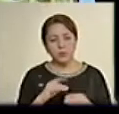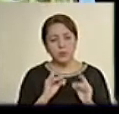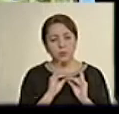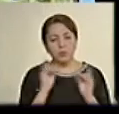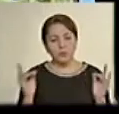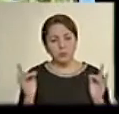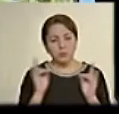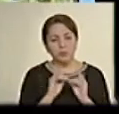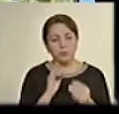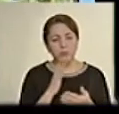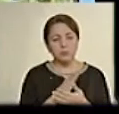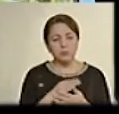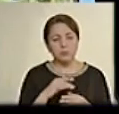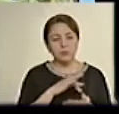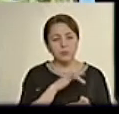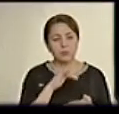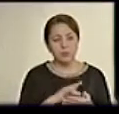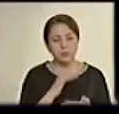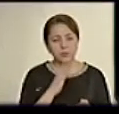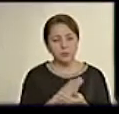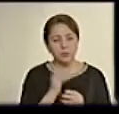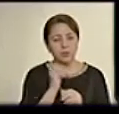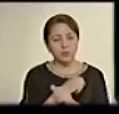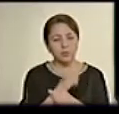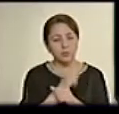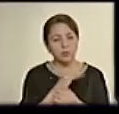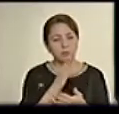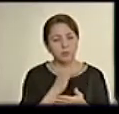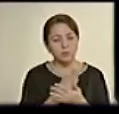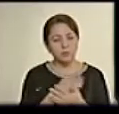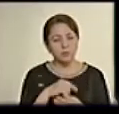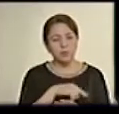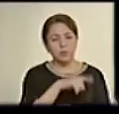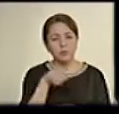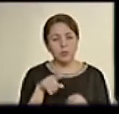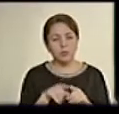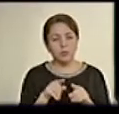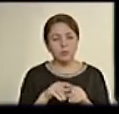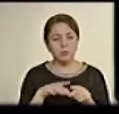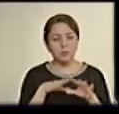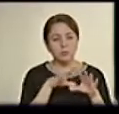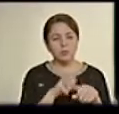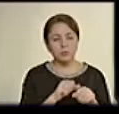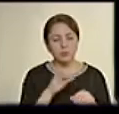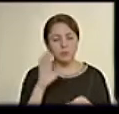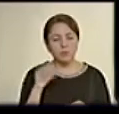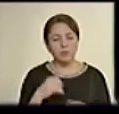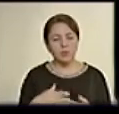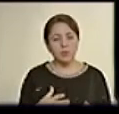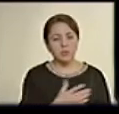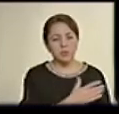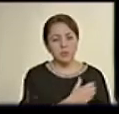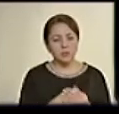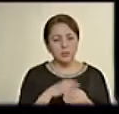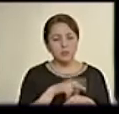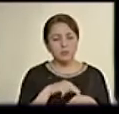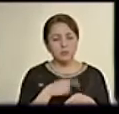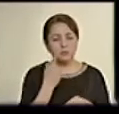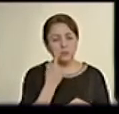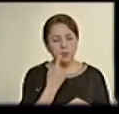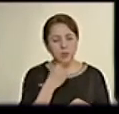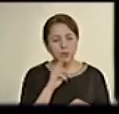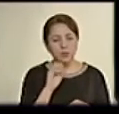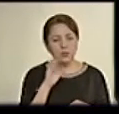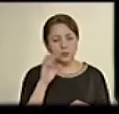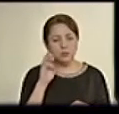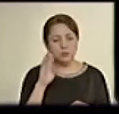bormi, shaharlar bormi, karvonsaraylar bormi, ularga ham egalik qilgan va yig'ilgan soliqlarni bir qismini o'ziga olib, qolgan